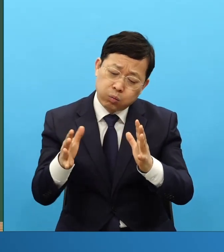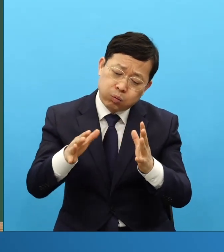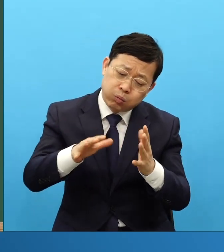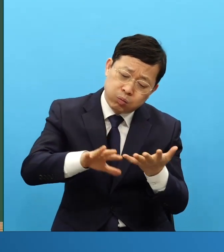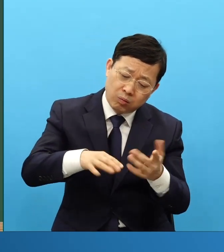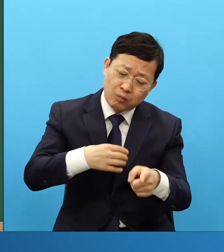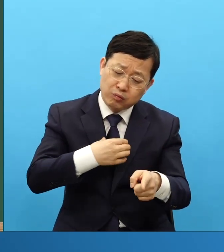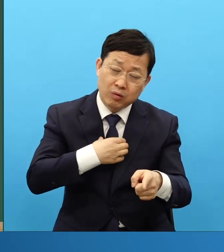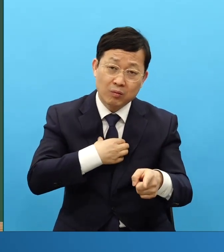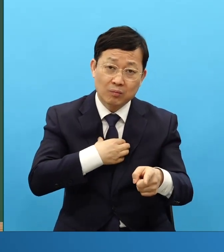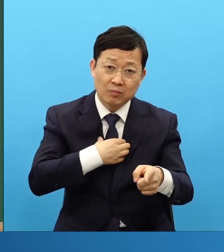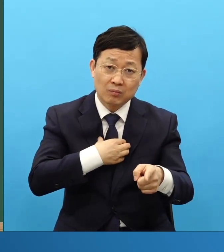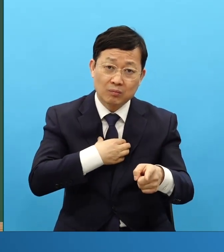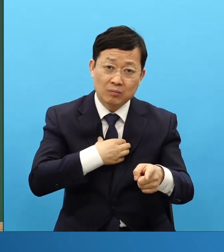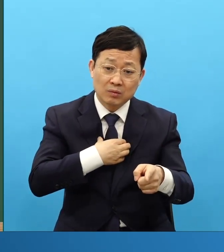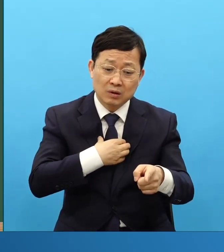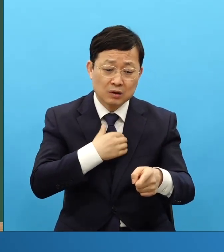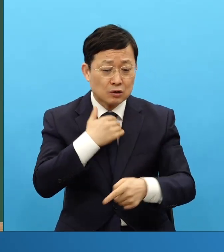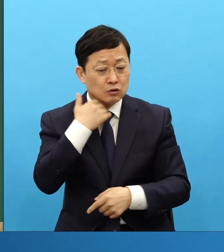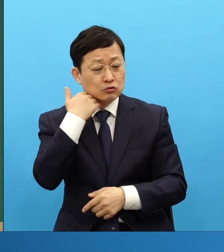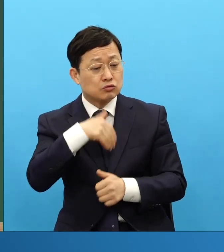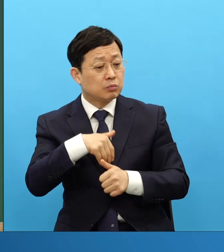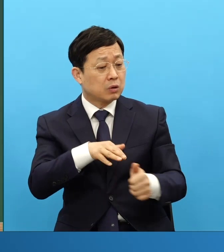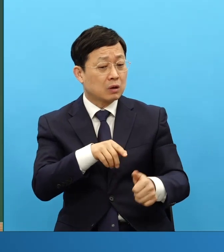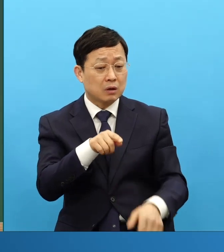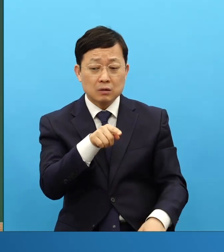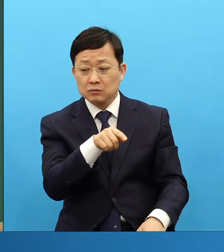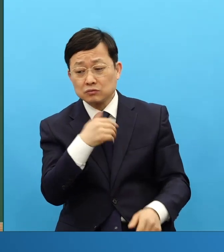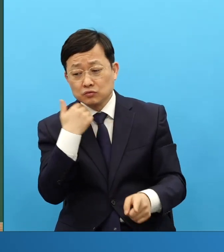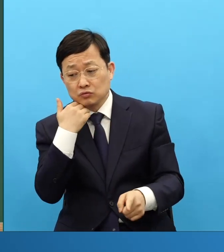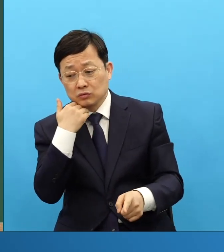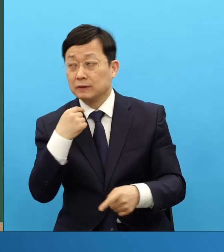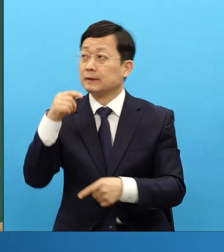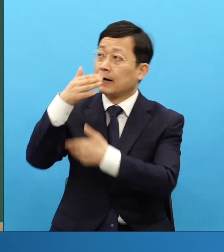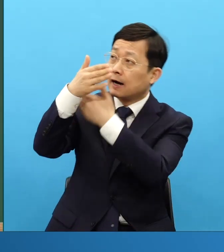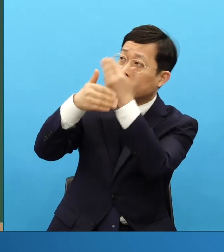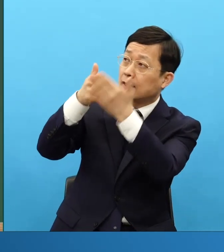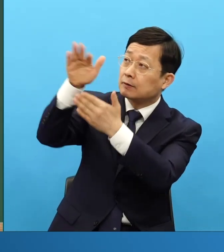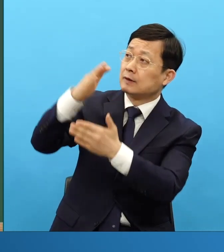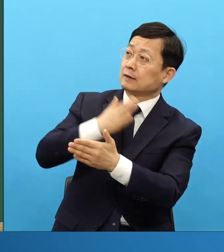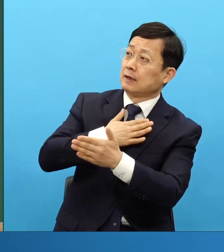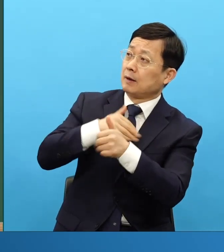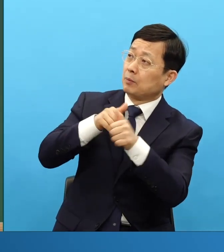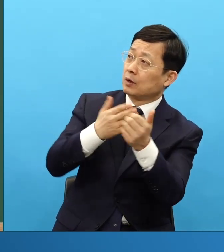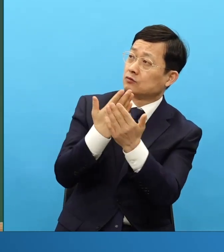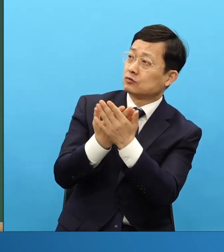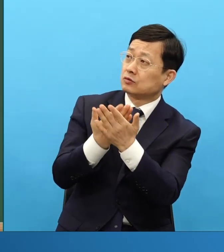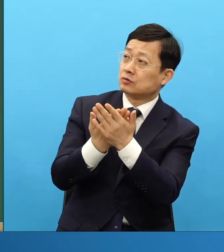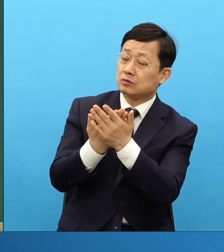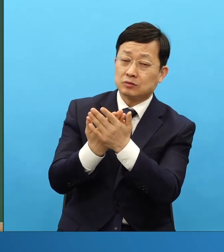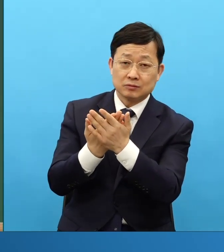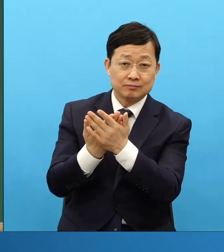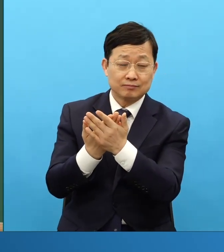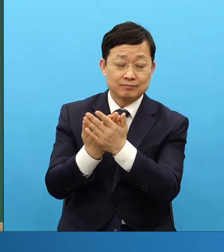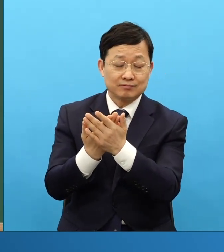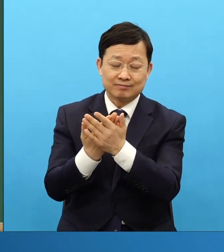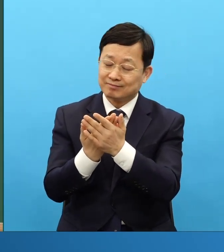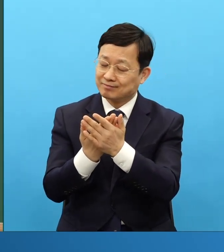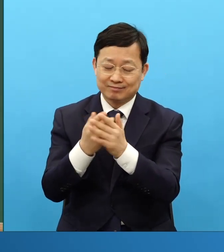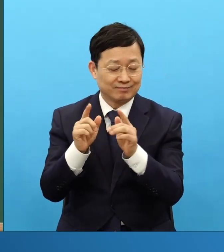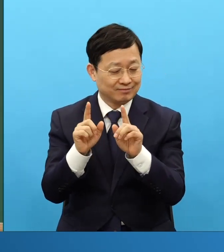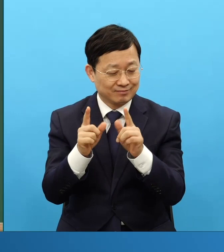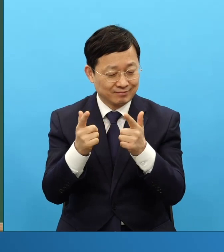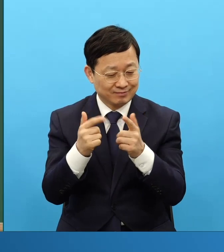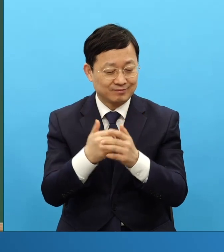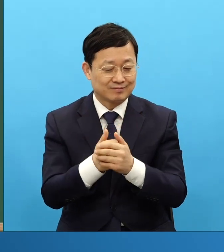Israelites are about to die. 내가 누굴 보냈고 그러겠네. Then whom shall I send? 근데 나를 보내셔서 그랬잖아요. But he replied, "Send me." 그때 하나님이